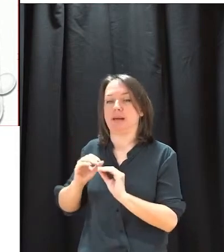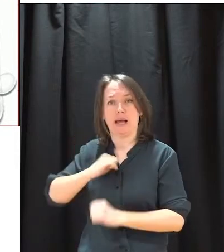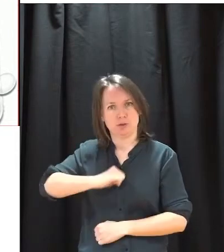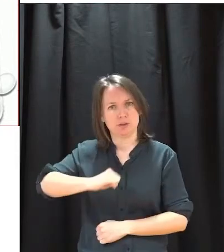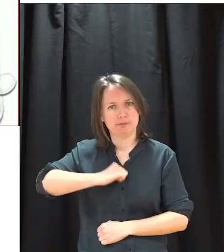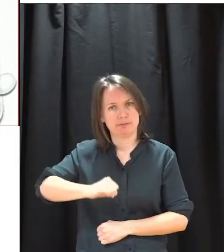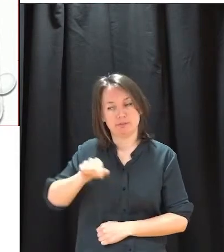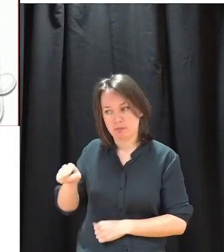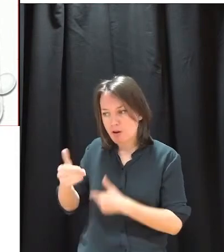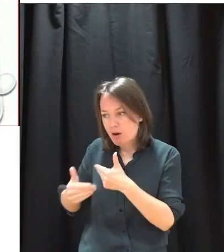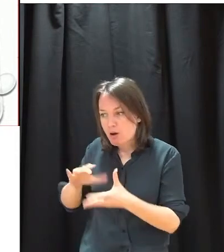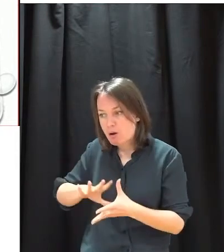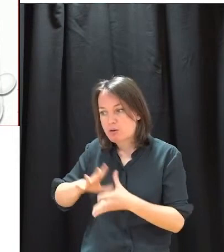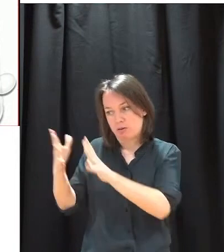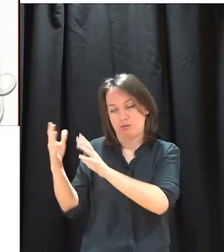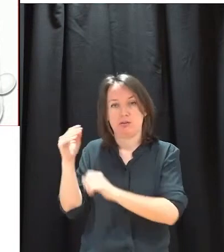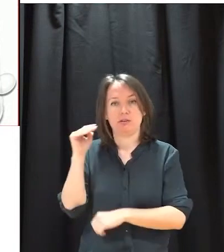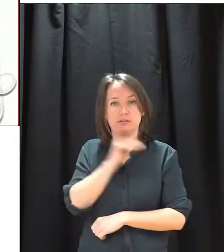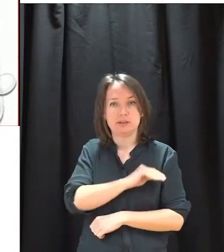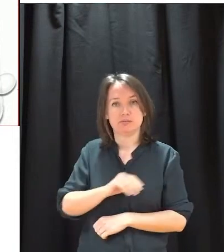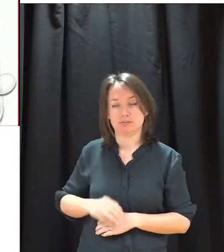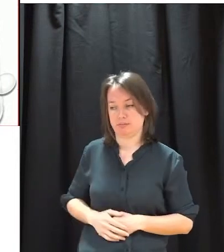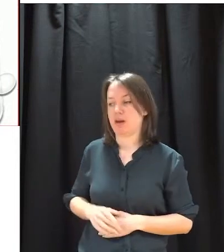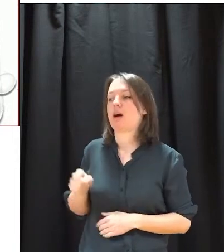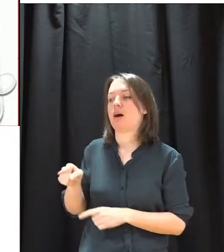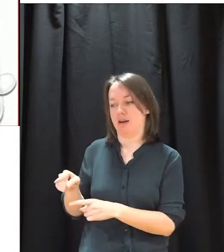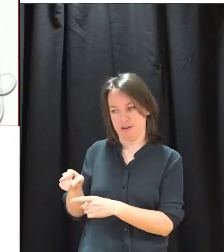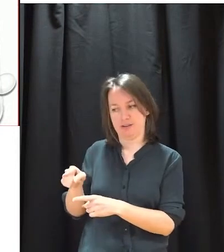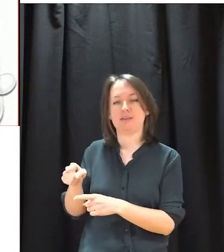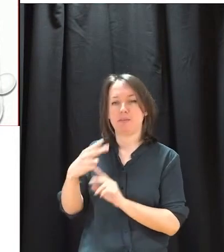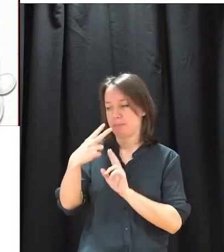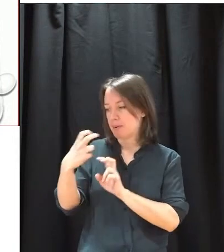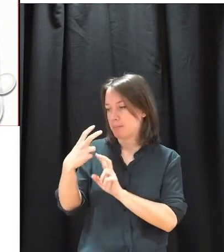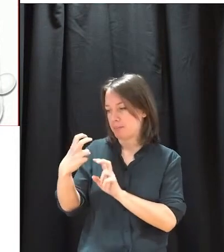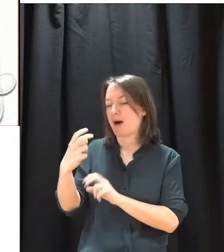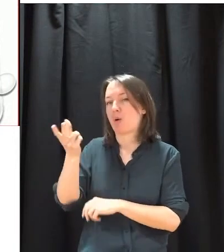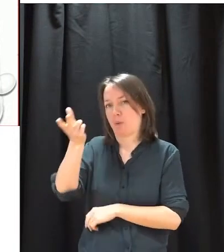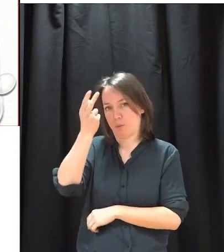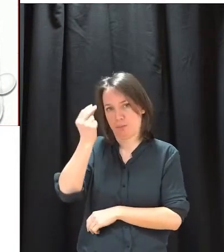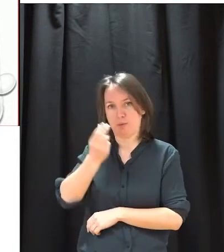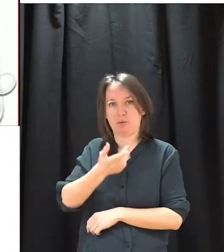progressé. Et ça lui a permis de mettre du sens et de comprendre ce qu'il faisait en classe.